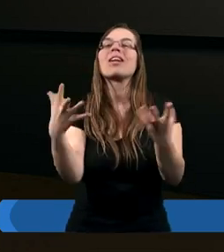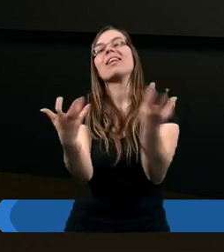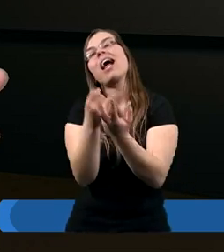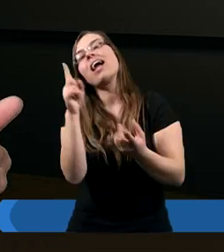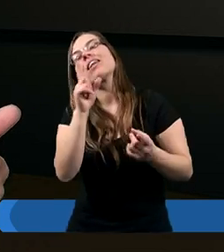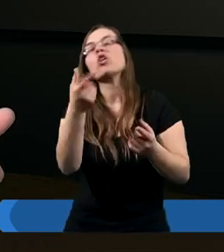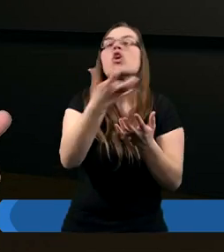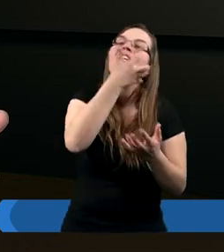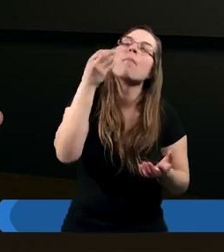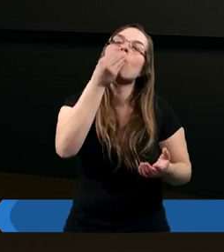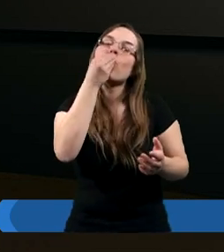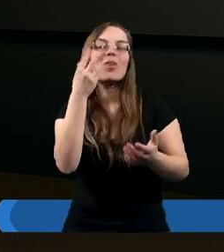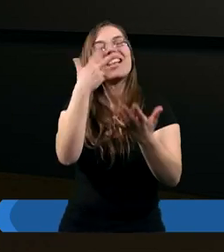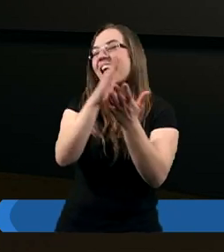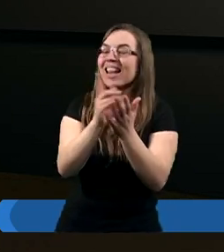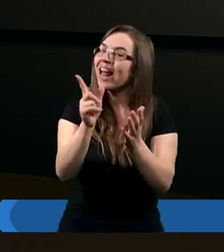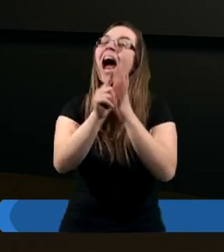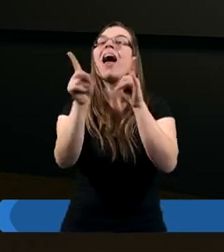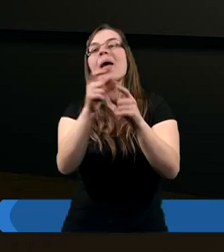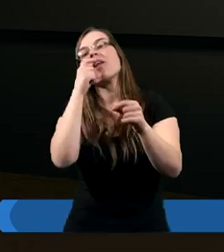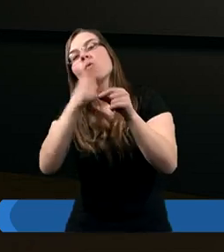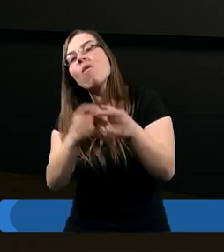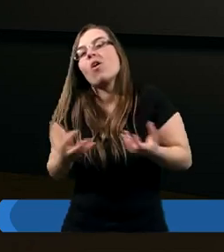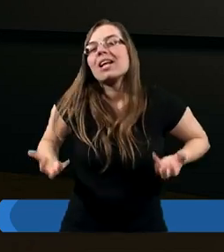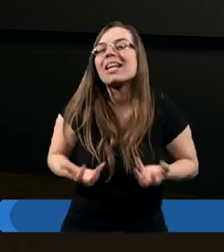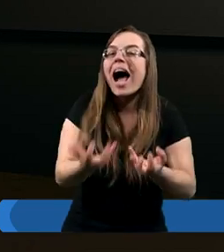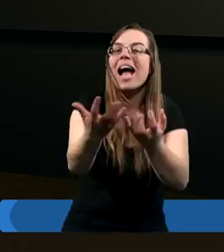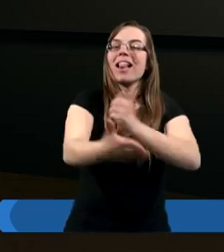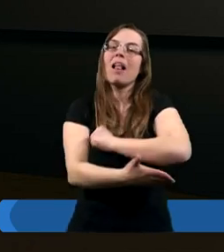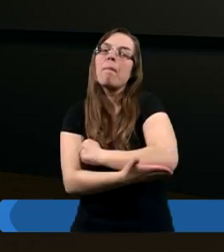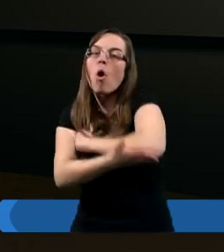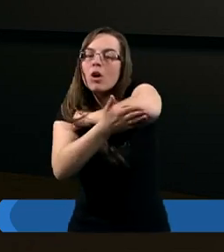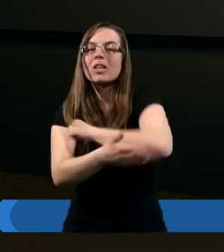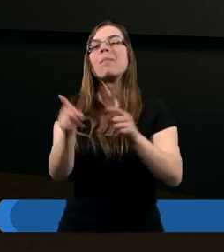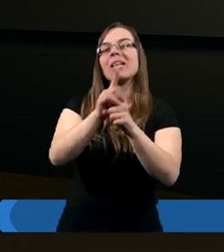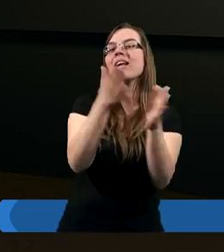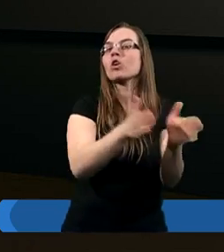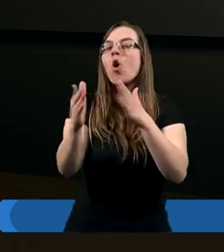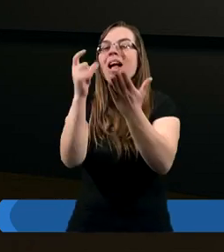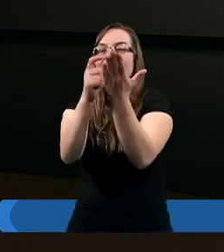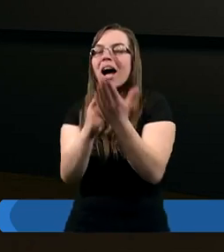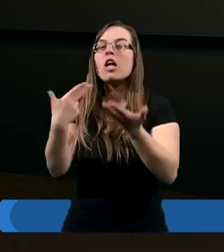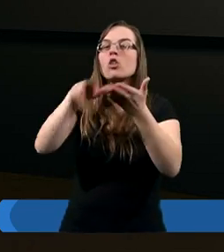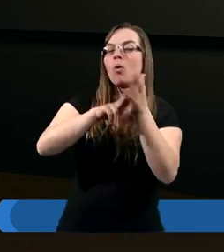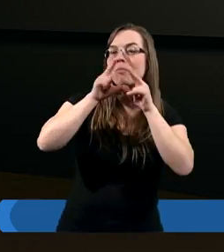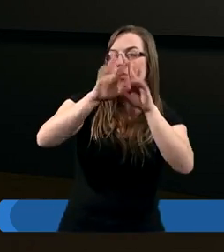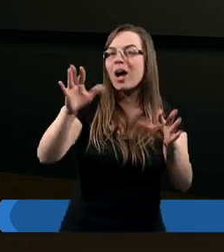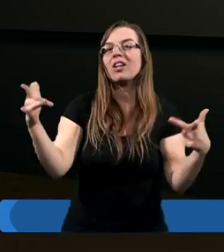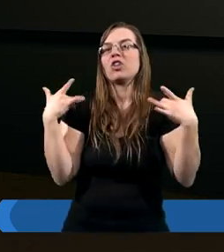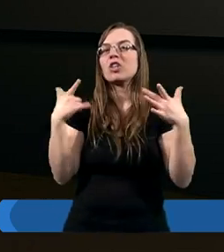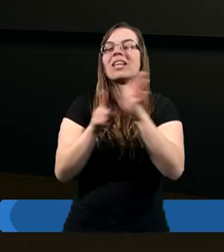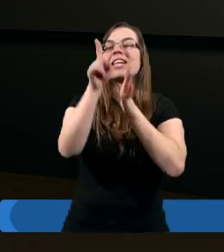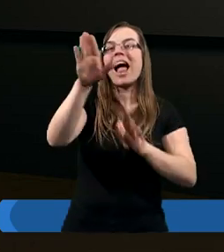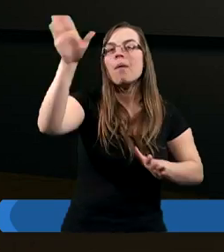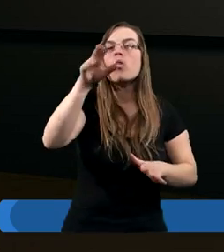tam ciepły posiłek, ale może słowa zachęty, pokrzepienia. To kolejny fragment, który pokazuje, że życie dla Boga to